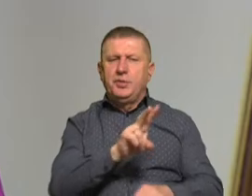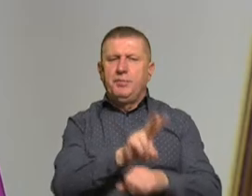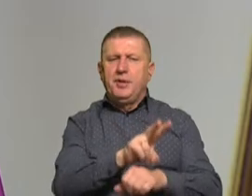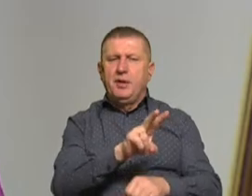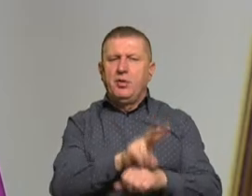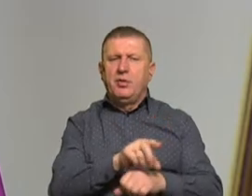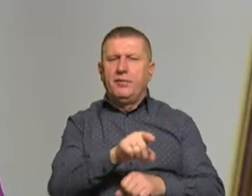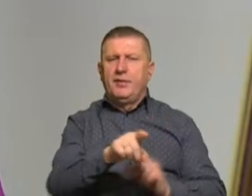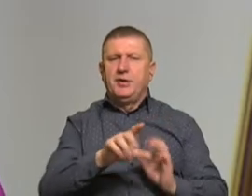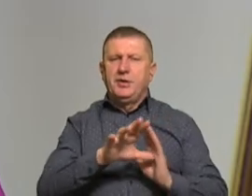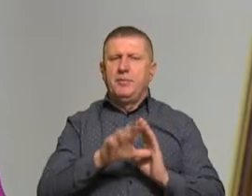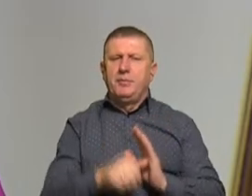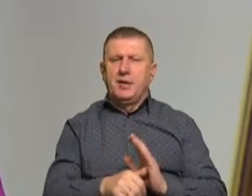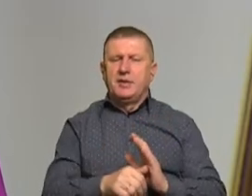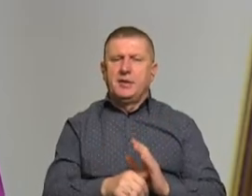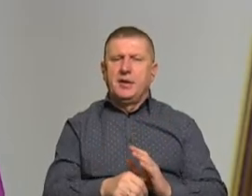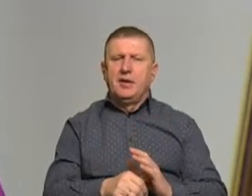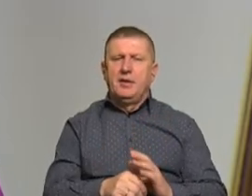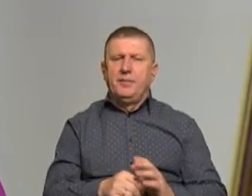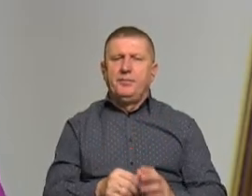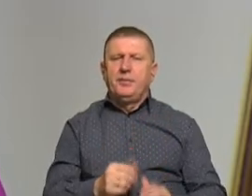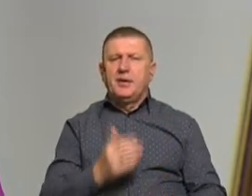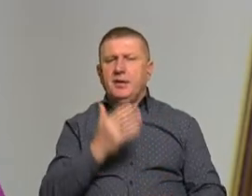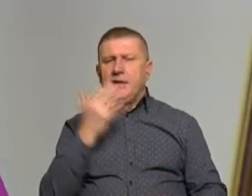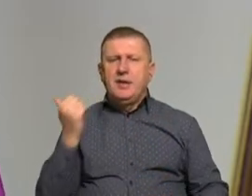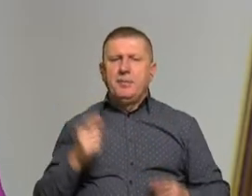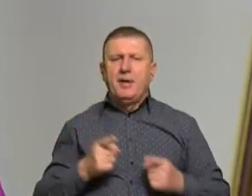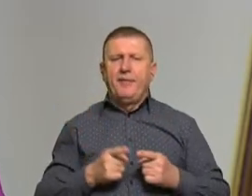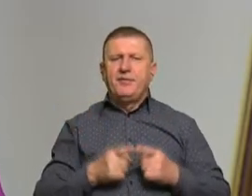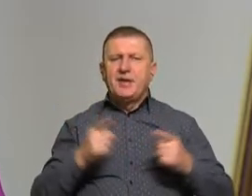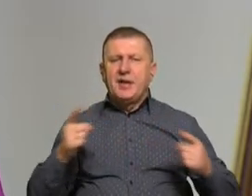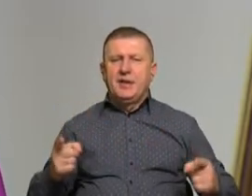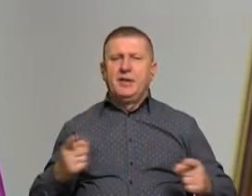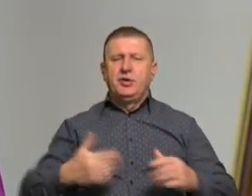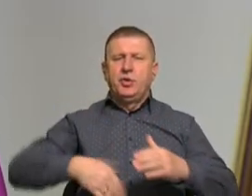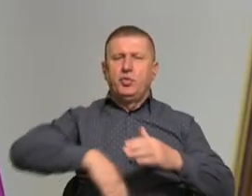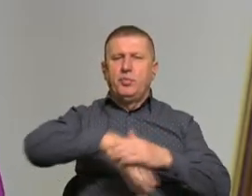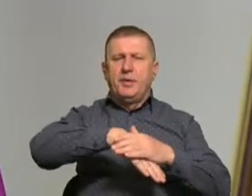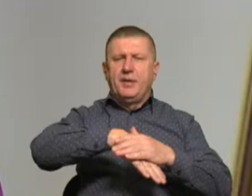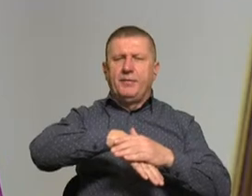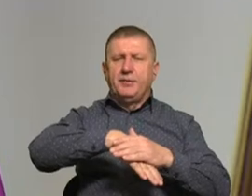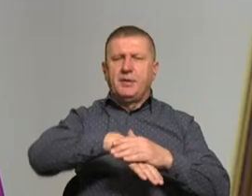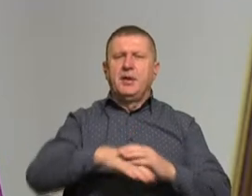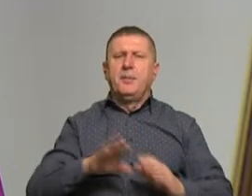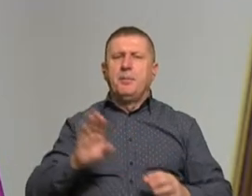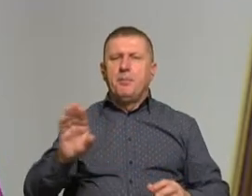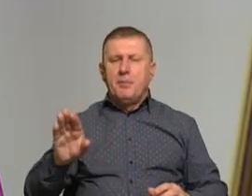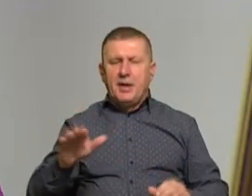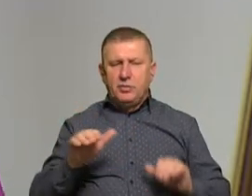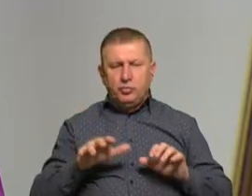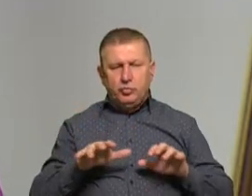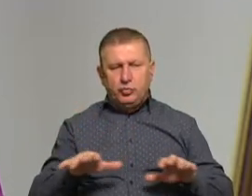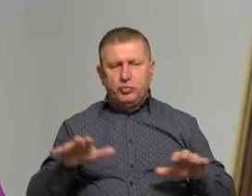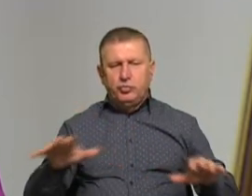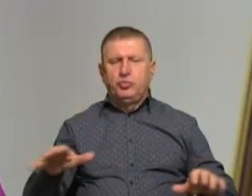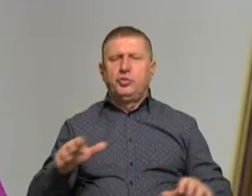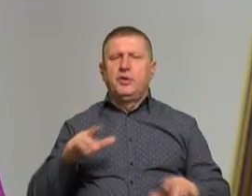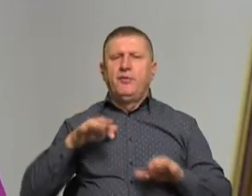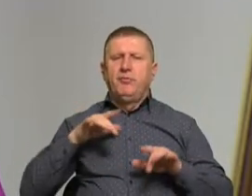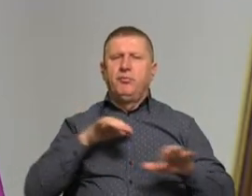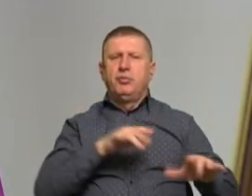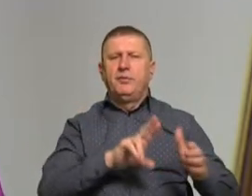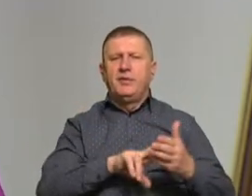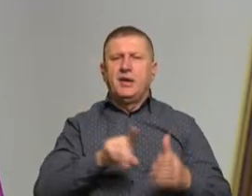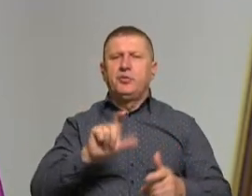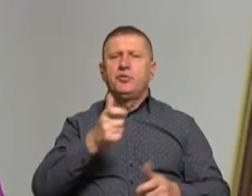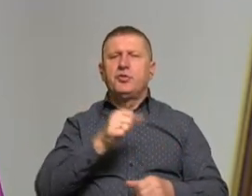reprezentować mieszkańców przed lasami państwowymi, ale nie ma w tym zakresie szczególnych kompetencji. Natomiast ma ogromne kompetencje i wpływ na to, co dzieje się w